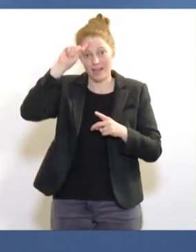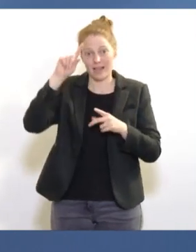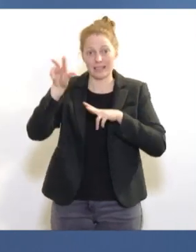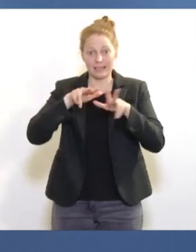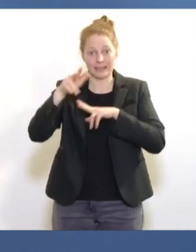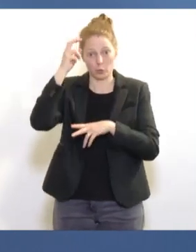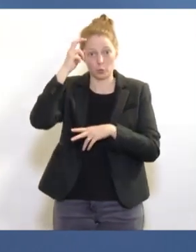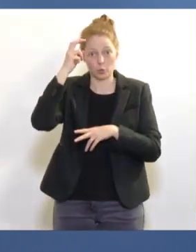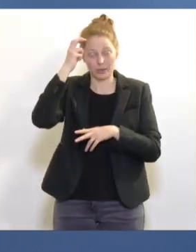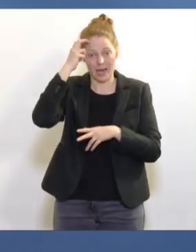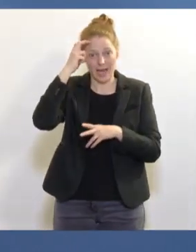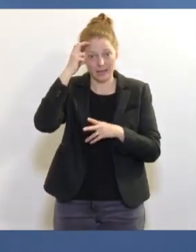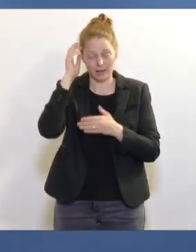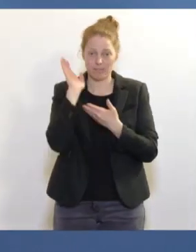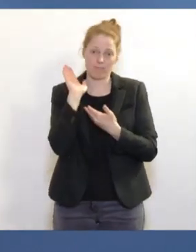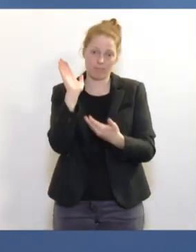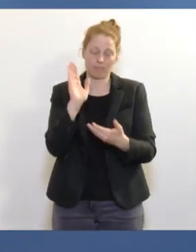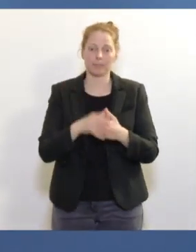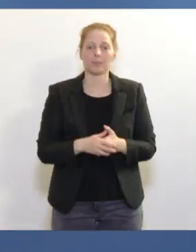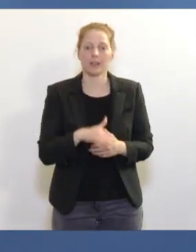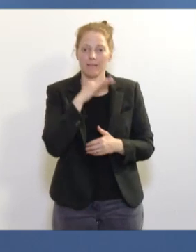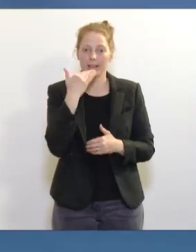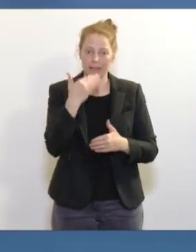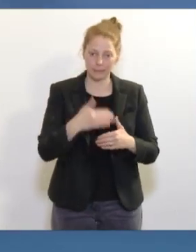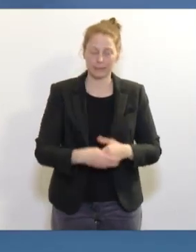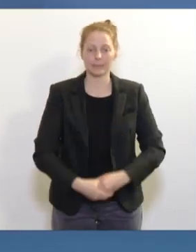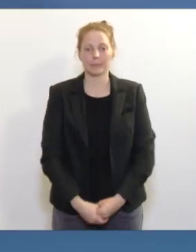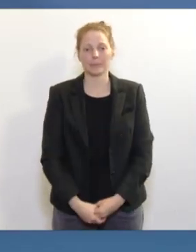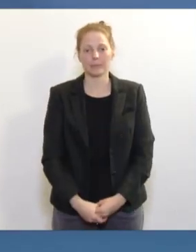bringen und dann noch zu präsentieren. Vielmals merci.